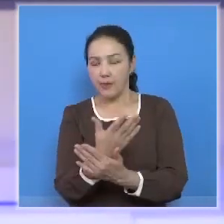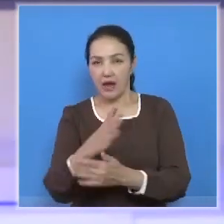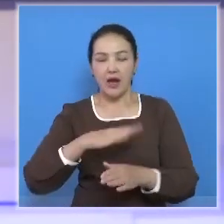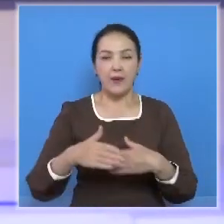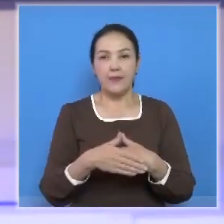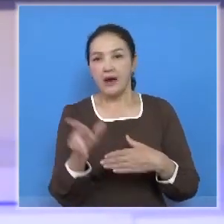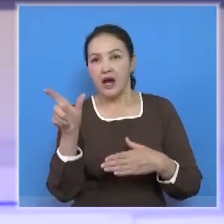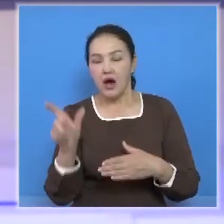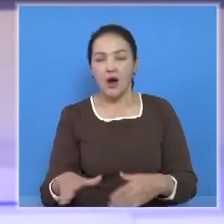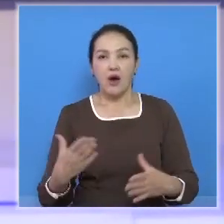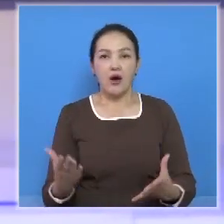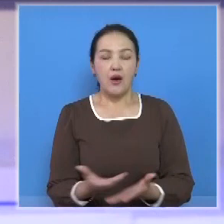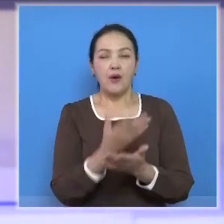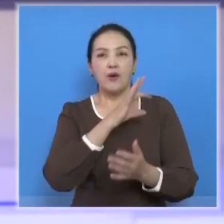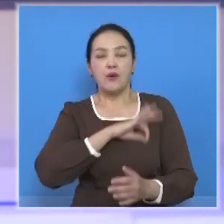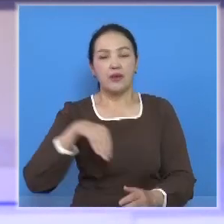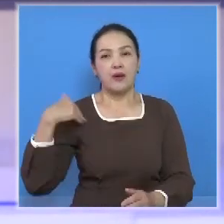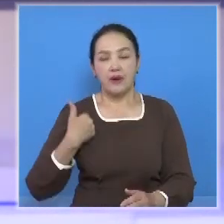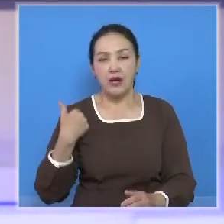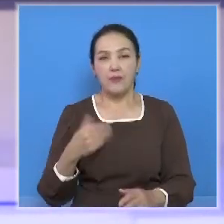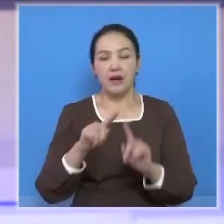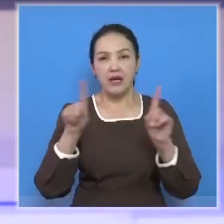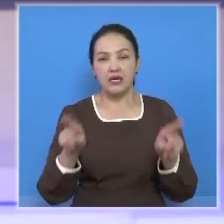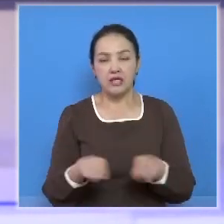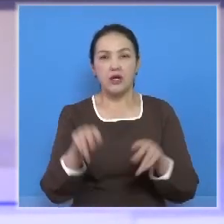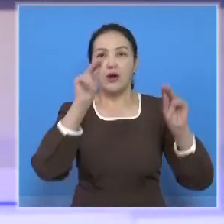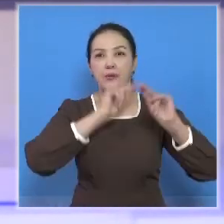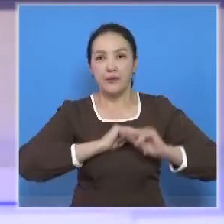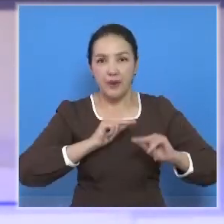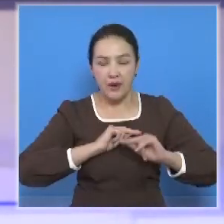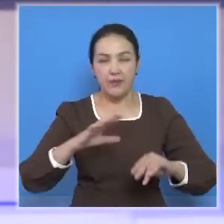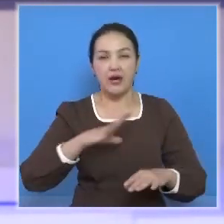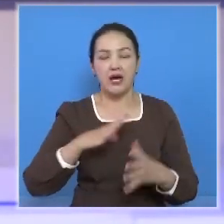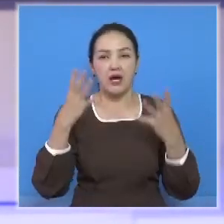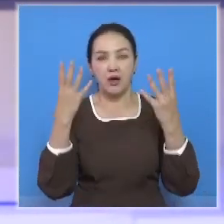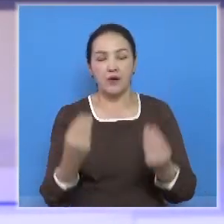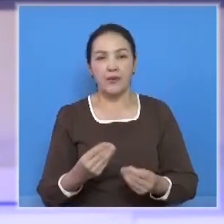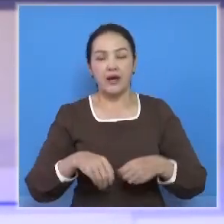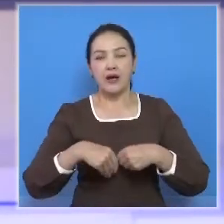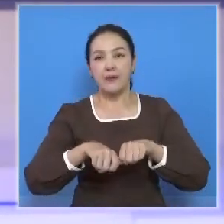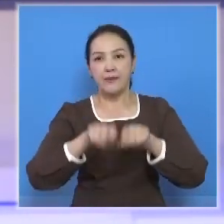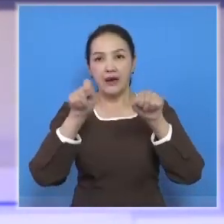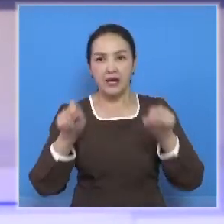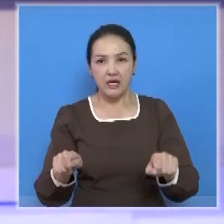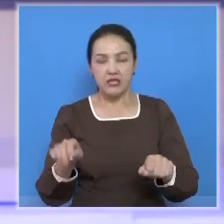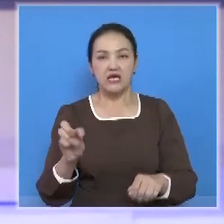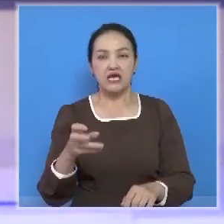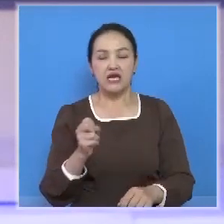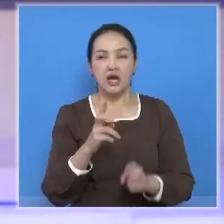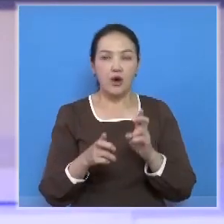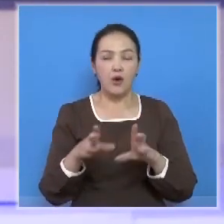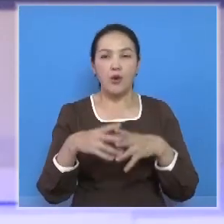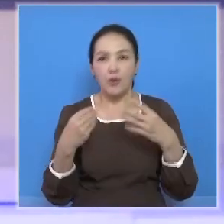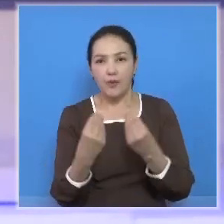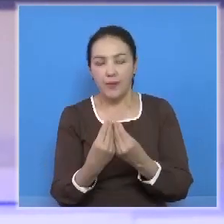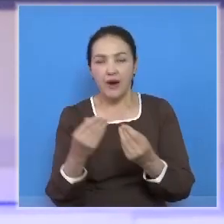түлеткен тұлғаның қолданған заттары, мадақтамалары мен еңбектері қойылған. Көрменің ашылу салтанатына нейрохирургтың